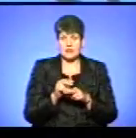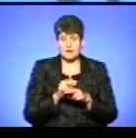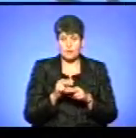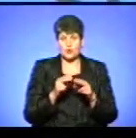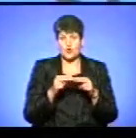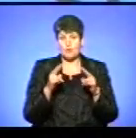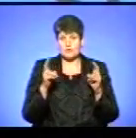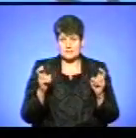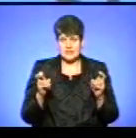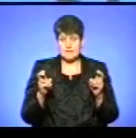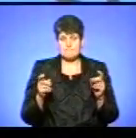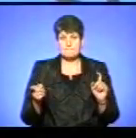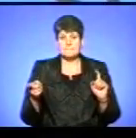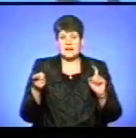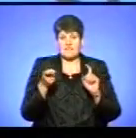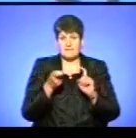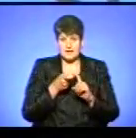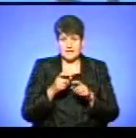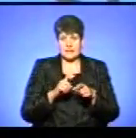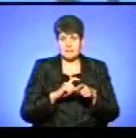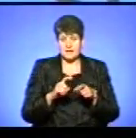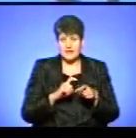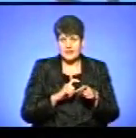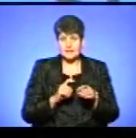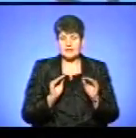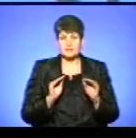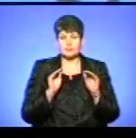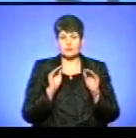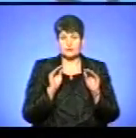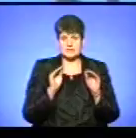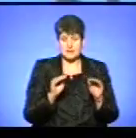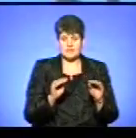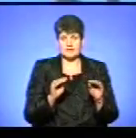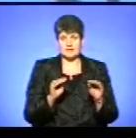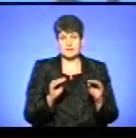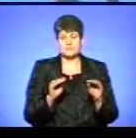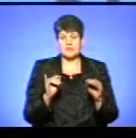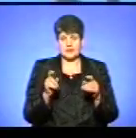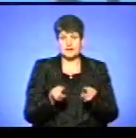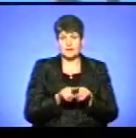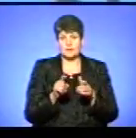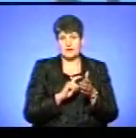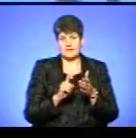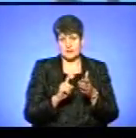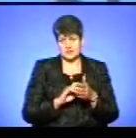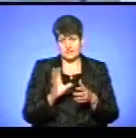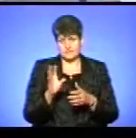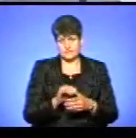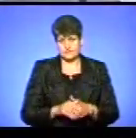тобто приварити перила до закладних і встановити відсутні закладні, і також приварити перило.